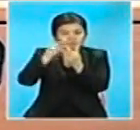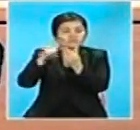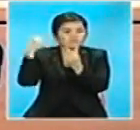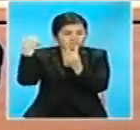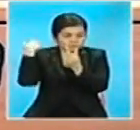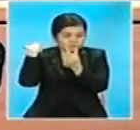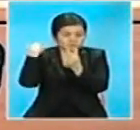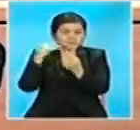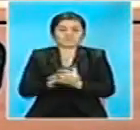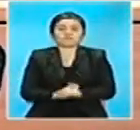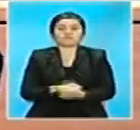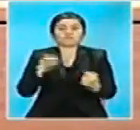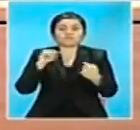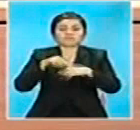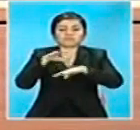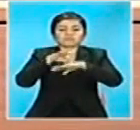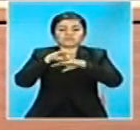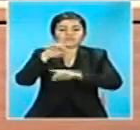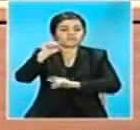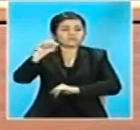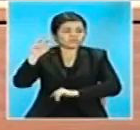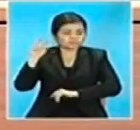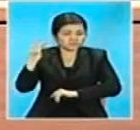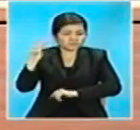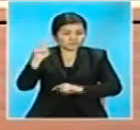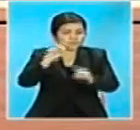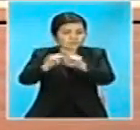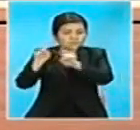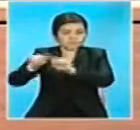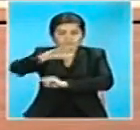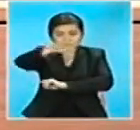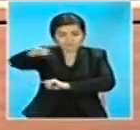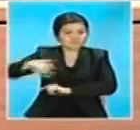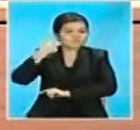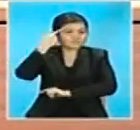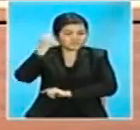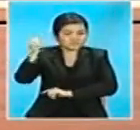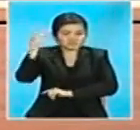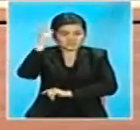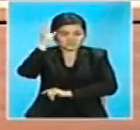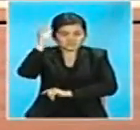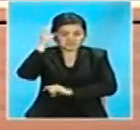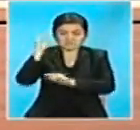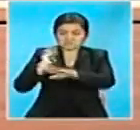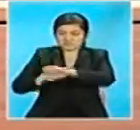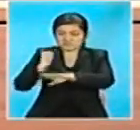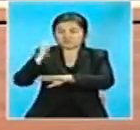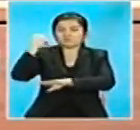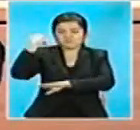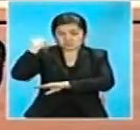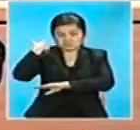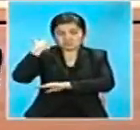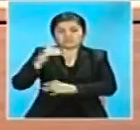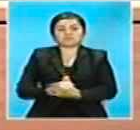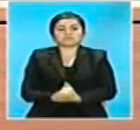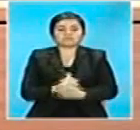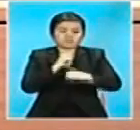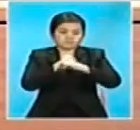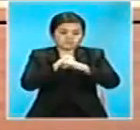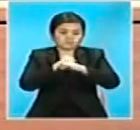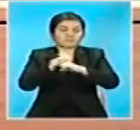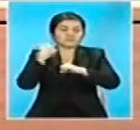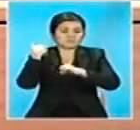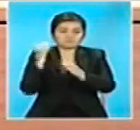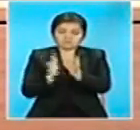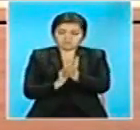าท่านวุฒิสมาชิกเนี่ยนะครับทุกท่านมีความรู้ความสามารถนะครับมีความรู้ความสามารถทุกท่านผม